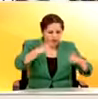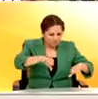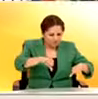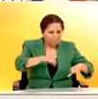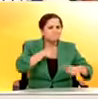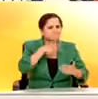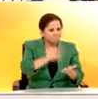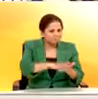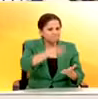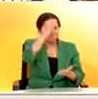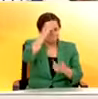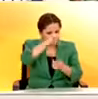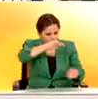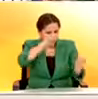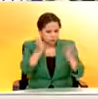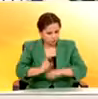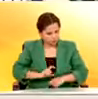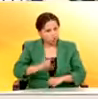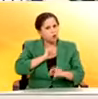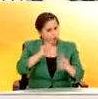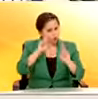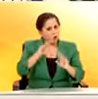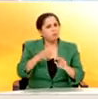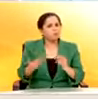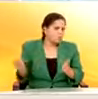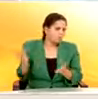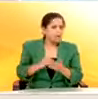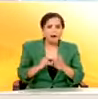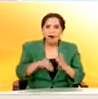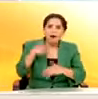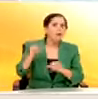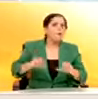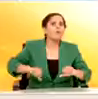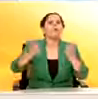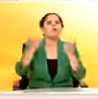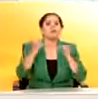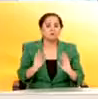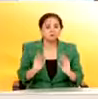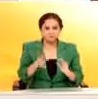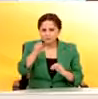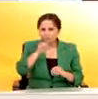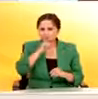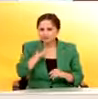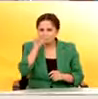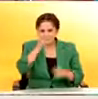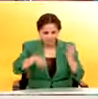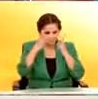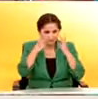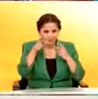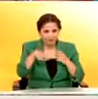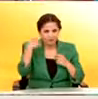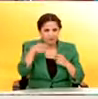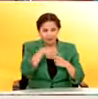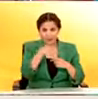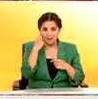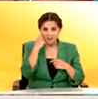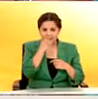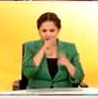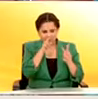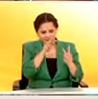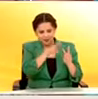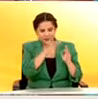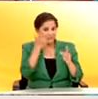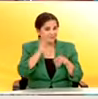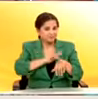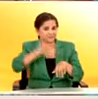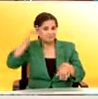निकलकर बनाए गए विश्वास की सफलता थी। इस वीडियो में जो युवा दिख रहे हैं, उनकी आंखों में मुझे वही चमक